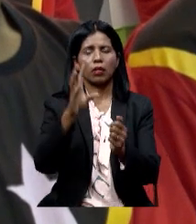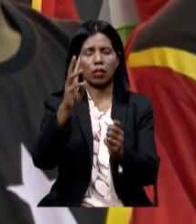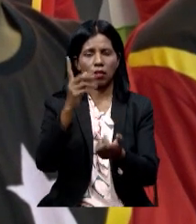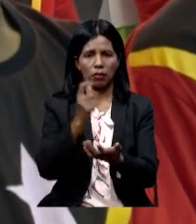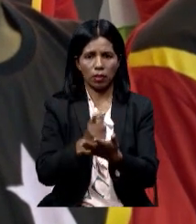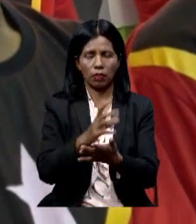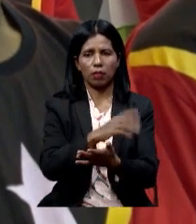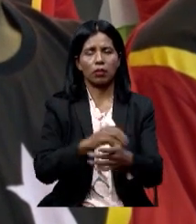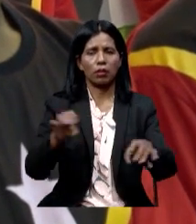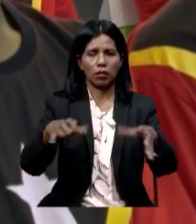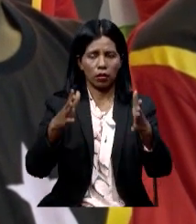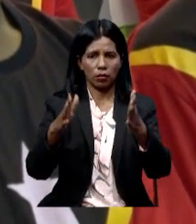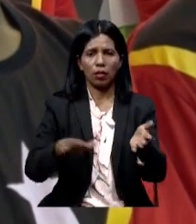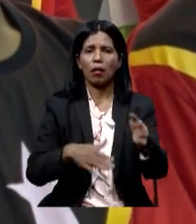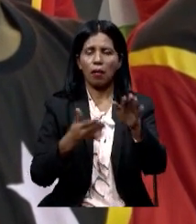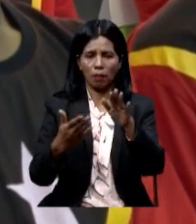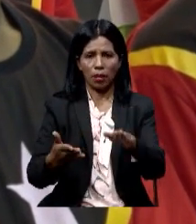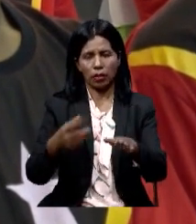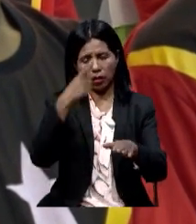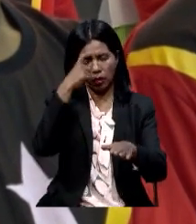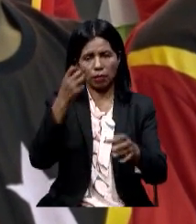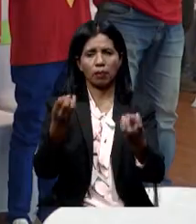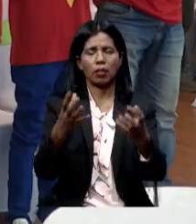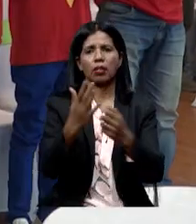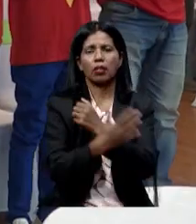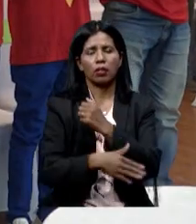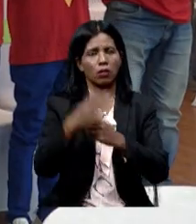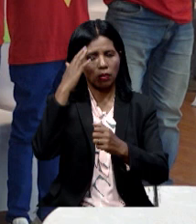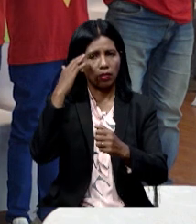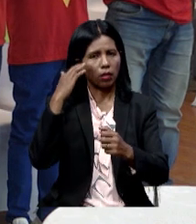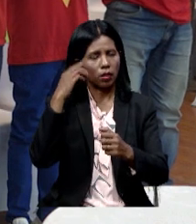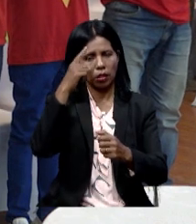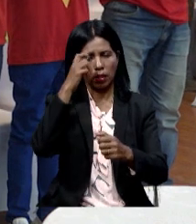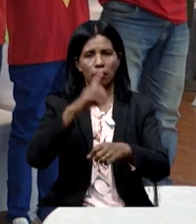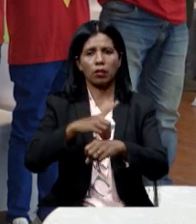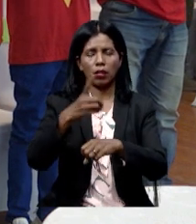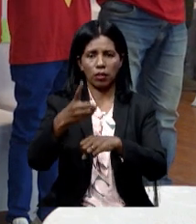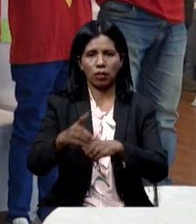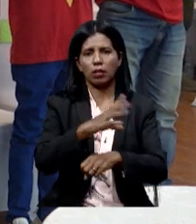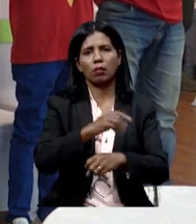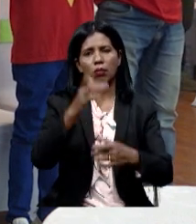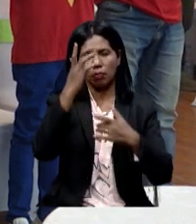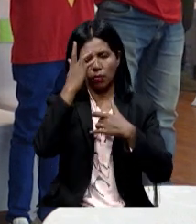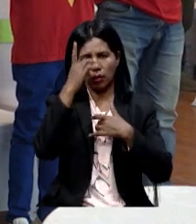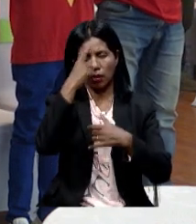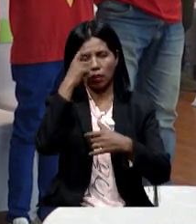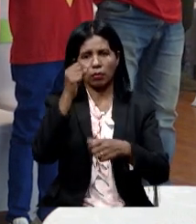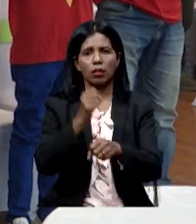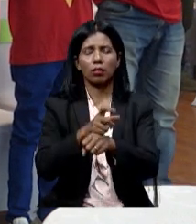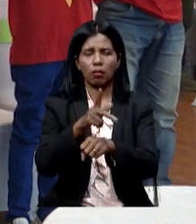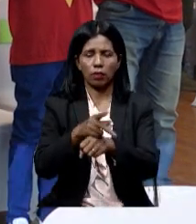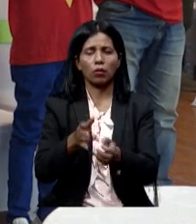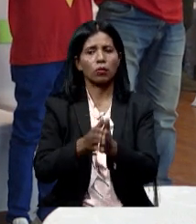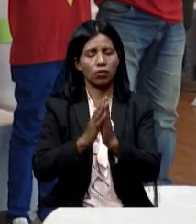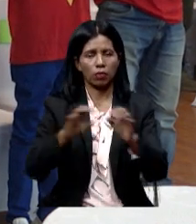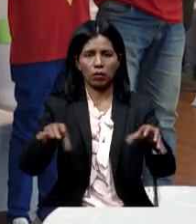Hirakne, trabalhador Balon La Convida, Baraclio e Nação Coreia, tamba desastre no Moras. Tambane se fope husu ba